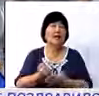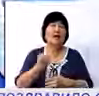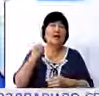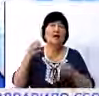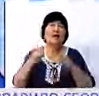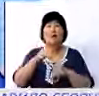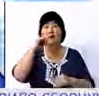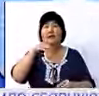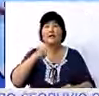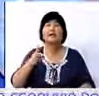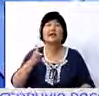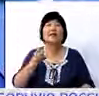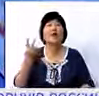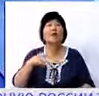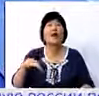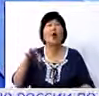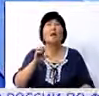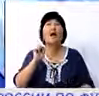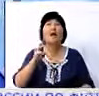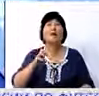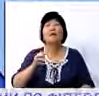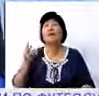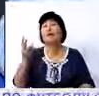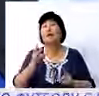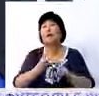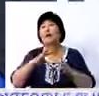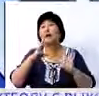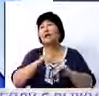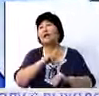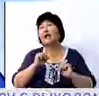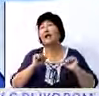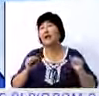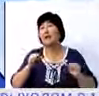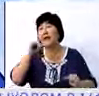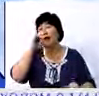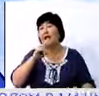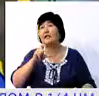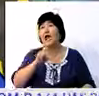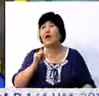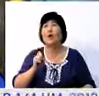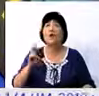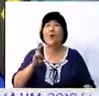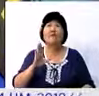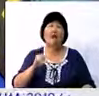команда «Кастрансгаз», второе – областного акимата. Замкнули тройку сильнейших спортсмены «Казаэронавигации».